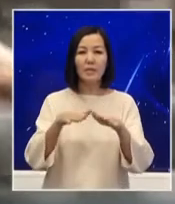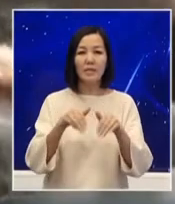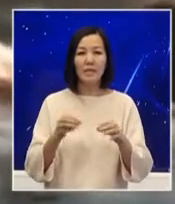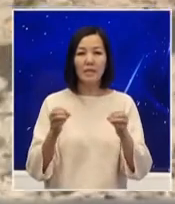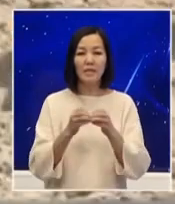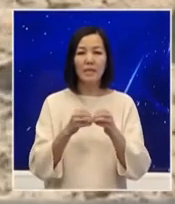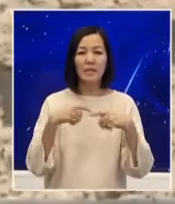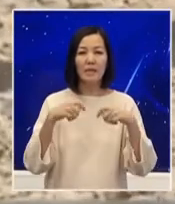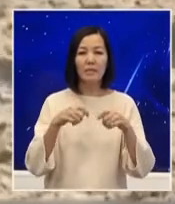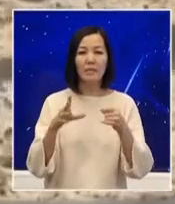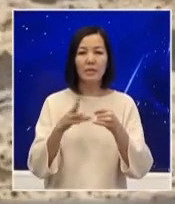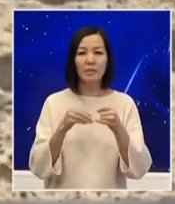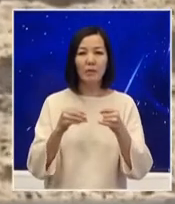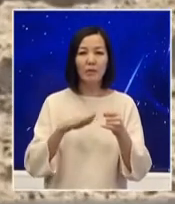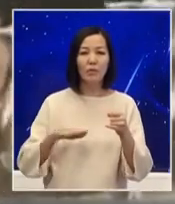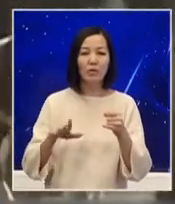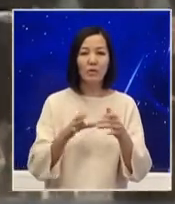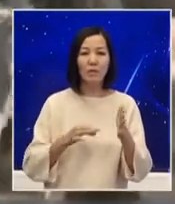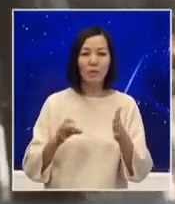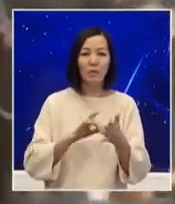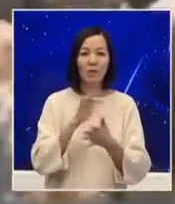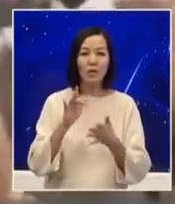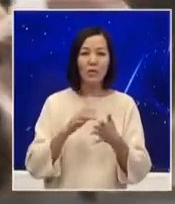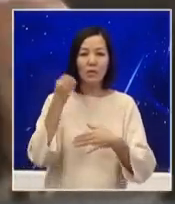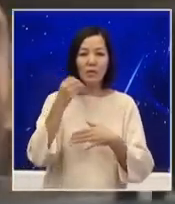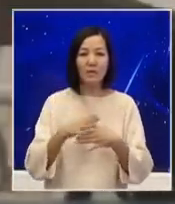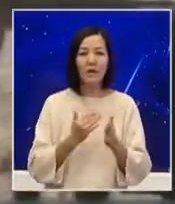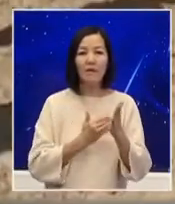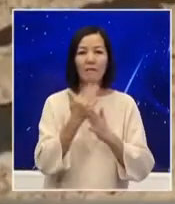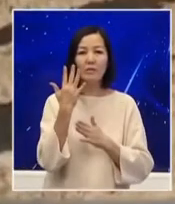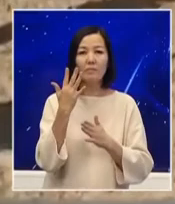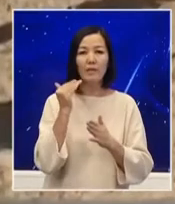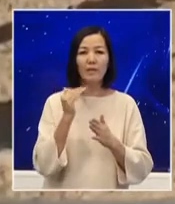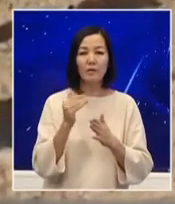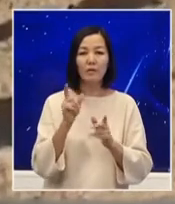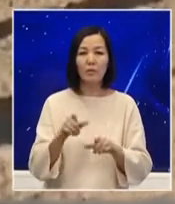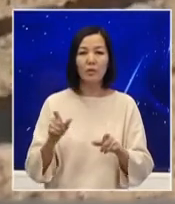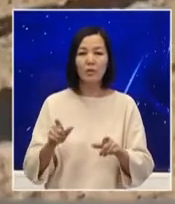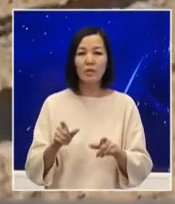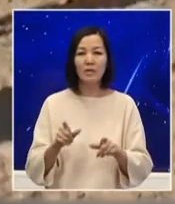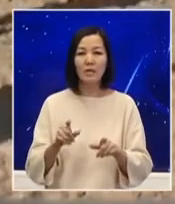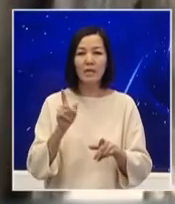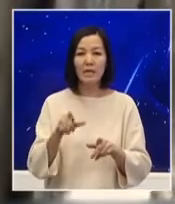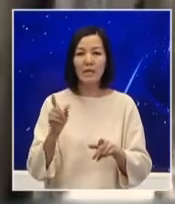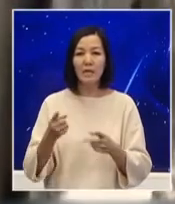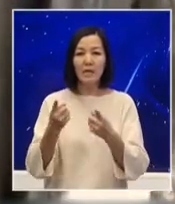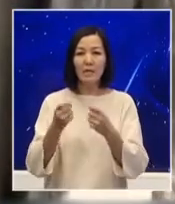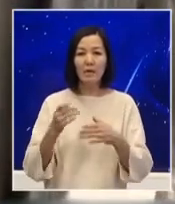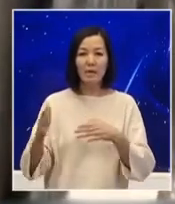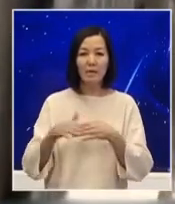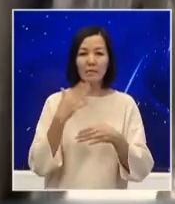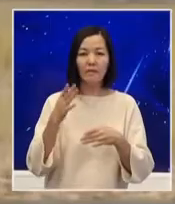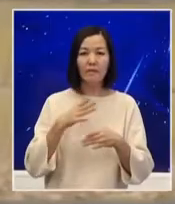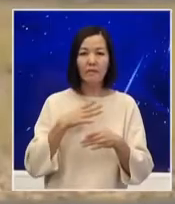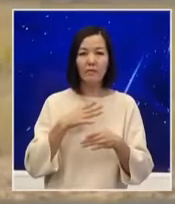10 коммерческих земельных участков в областном и районных центрах. Свыше 50 физических и юридических лиц привлекли к